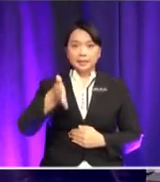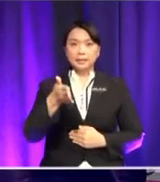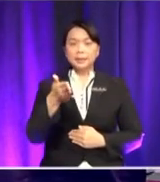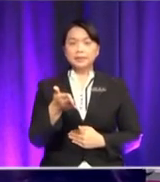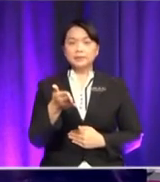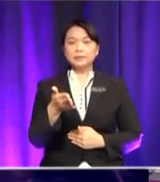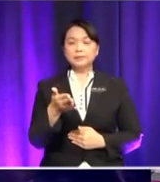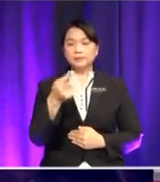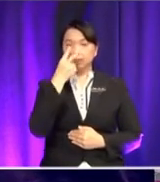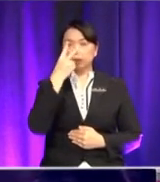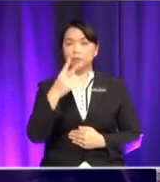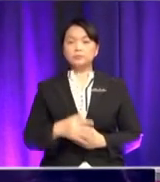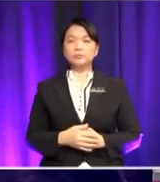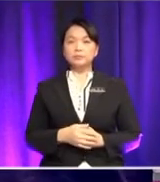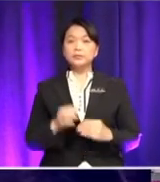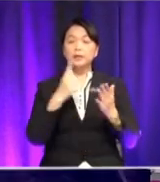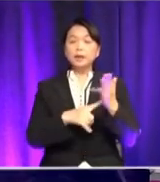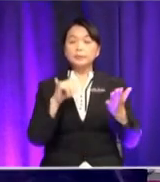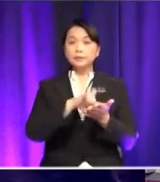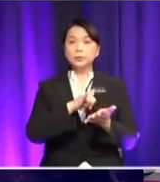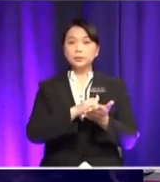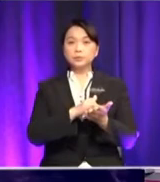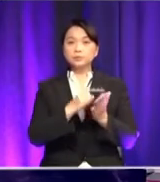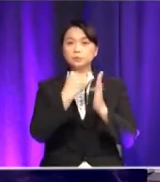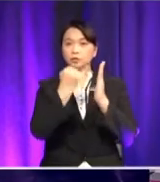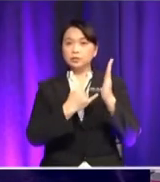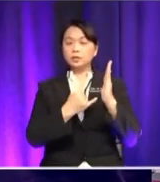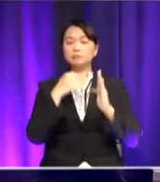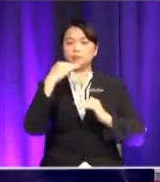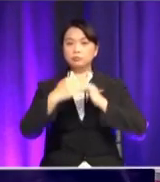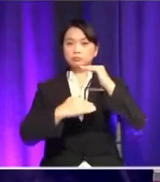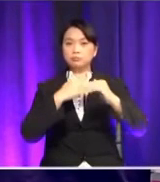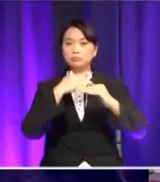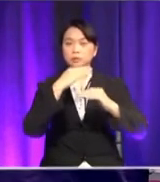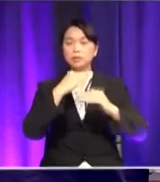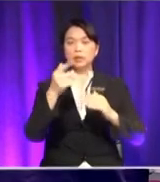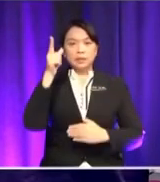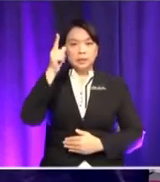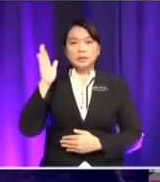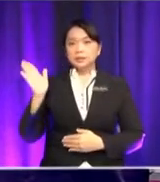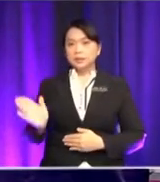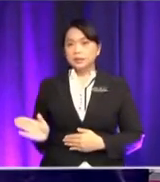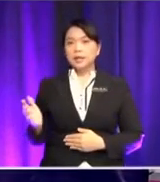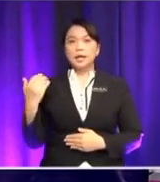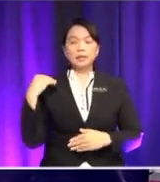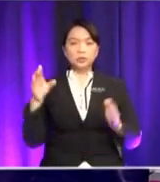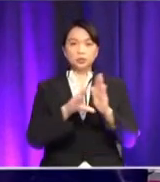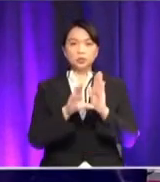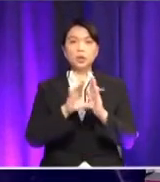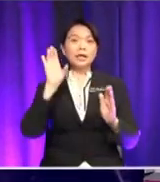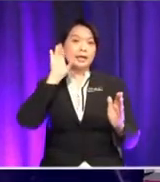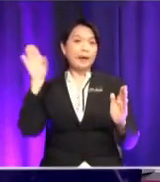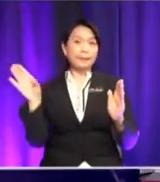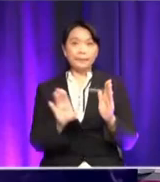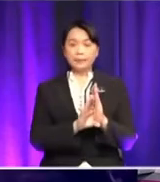pengenalan kepada lukisan bangunan baiklah kita lihat dekat paparan di sini ada contoh bergambar rumah